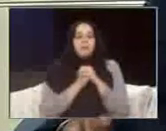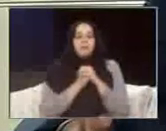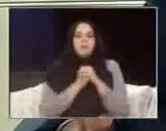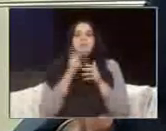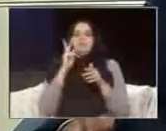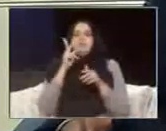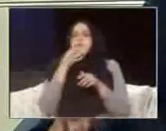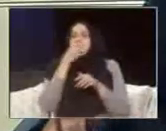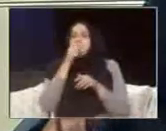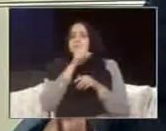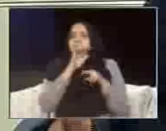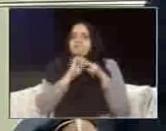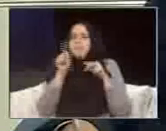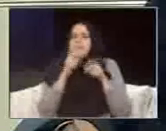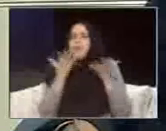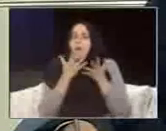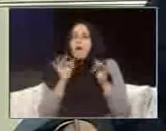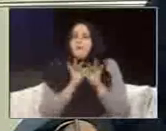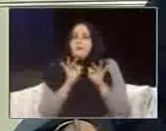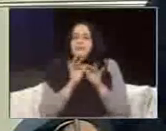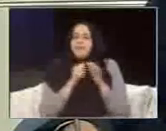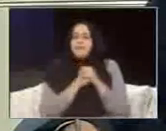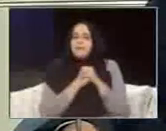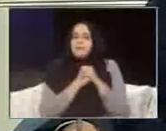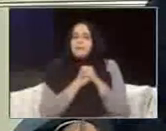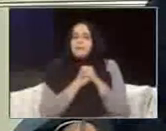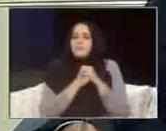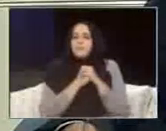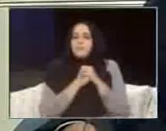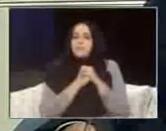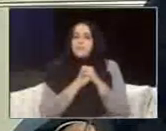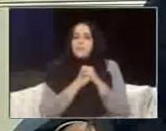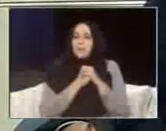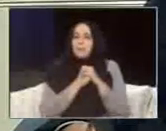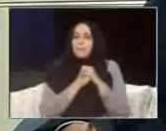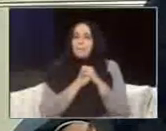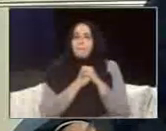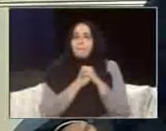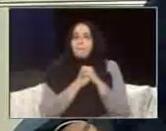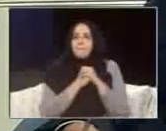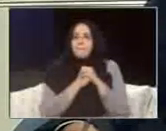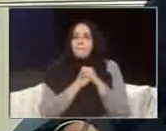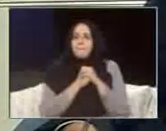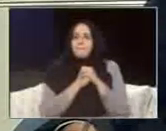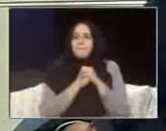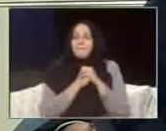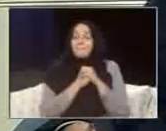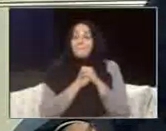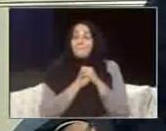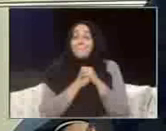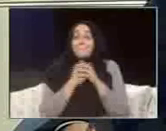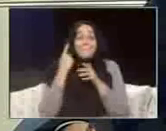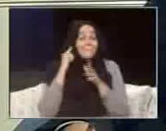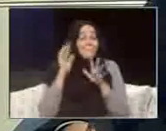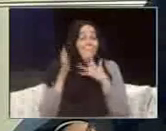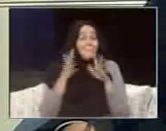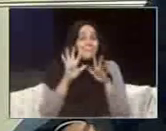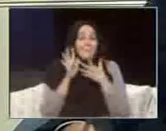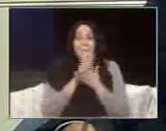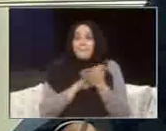فعلتي يعني؟ هل كنت زوجة وكنت زعاف وكل شيء خدم ولد الله كان